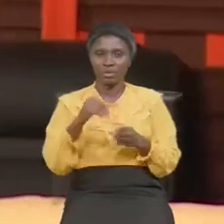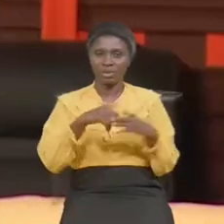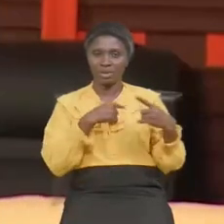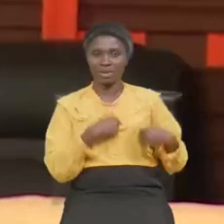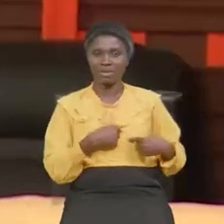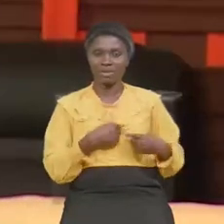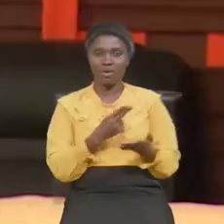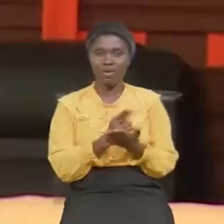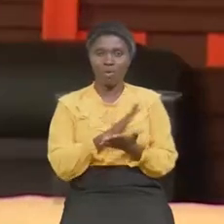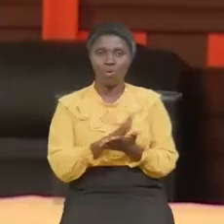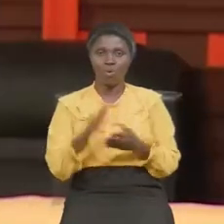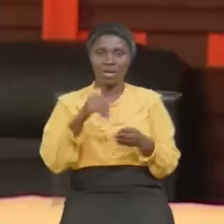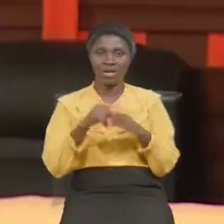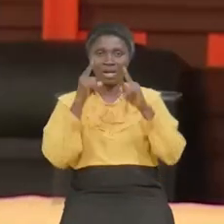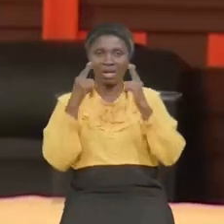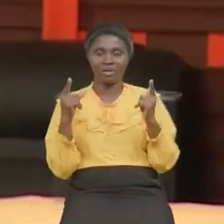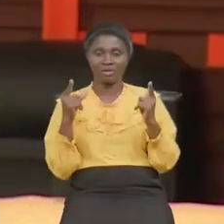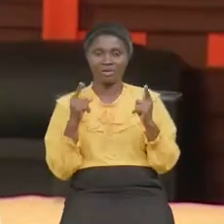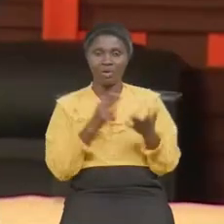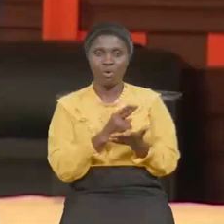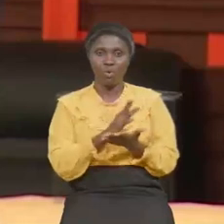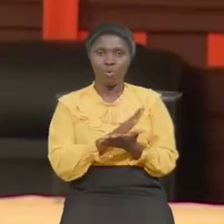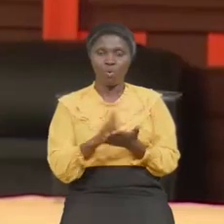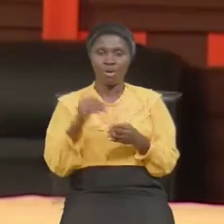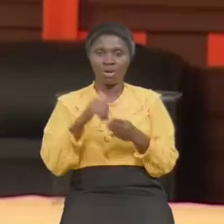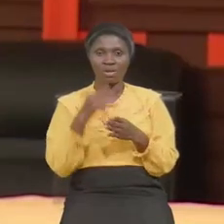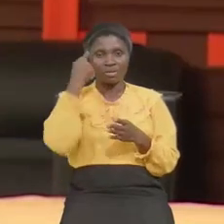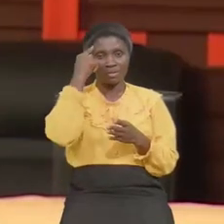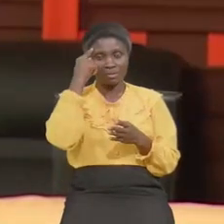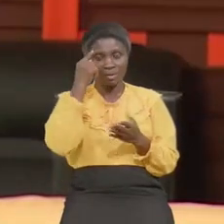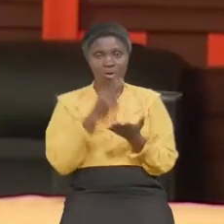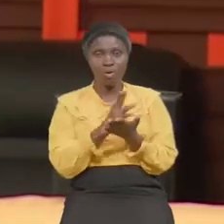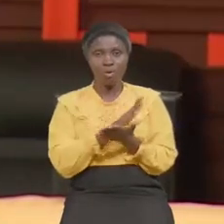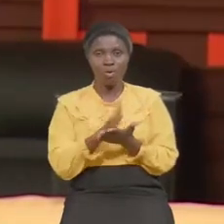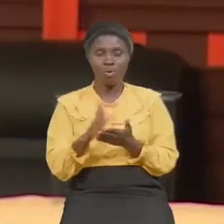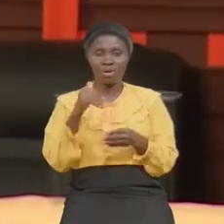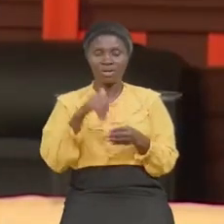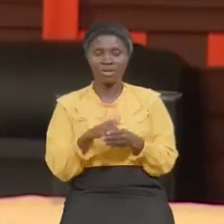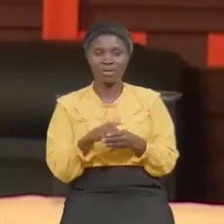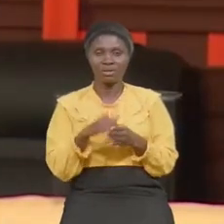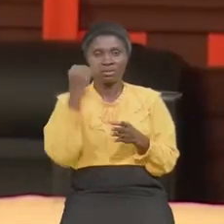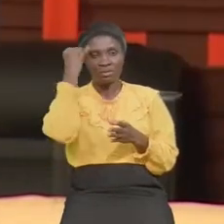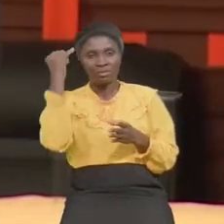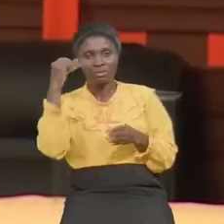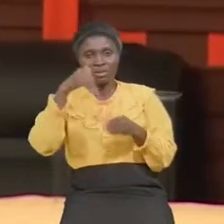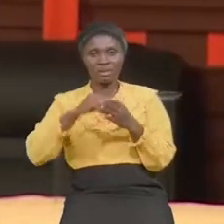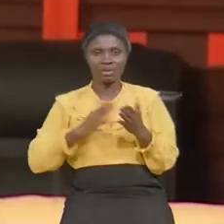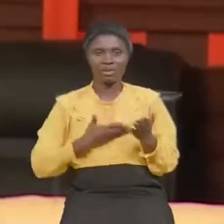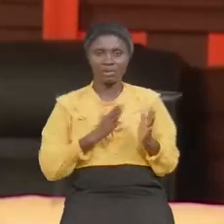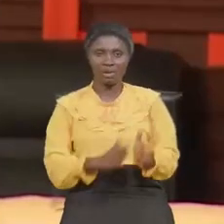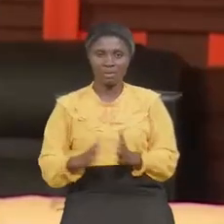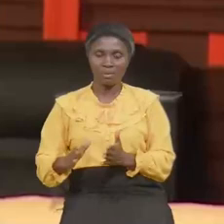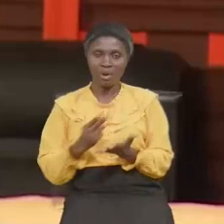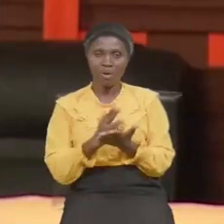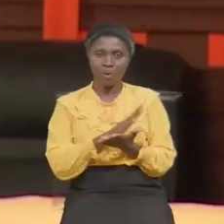langage, dans les pensées, dans les imaginations, dans nos plans, dans notre